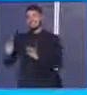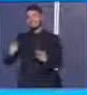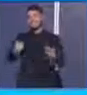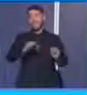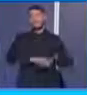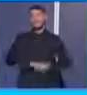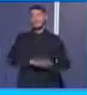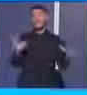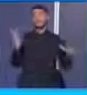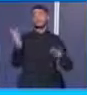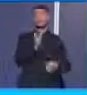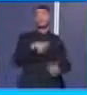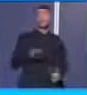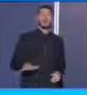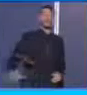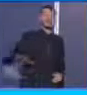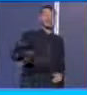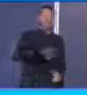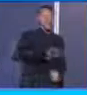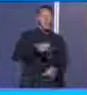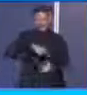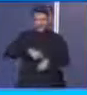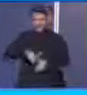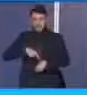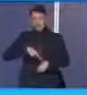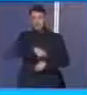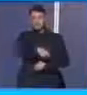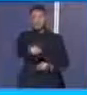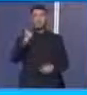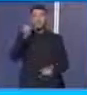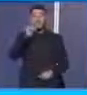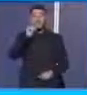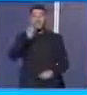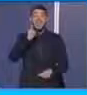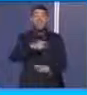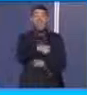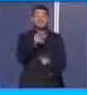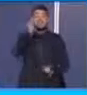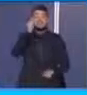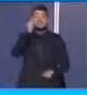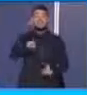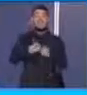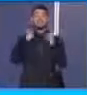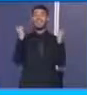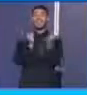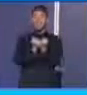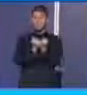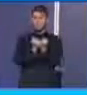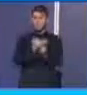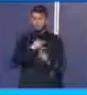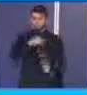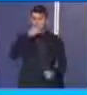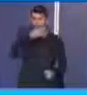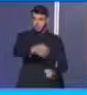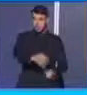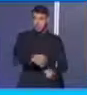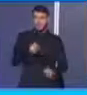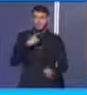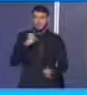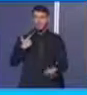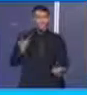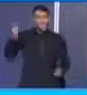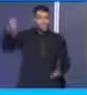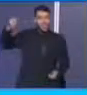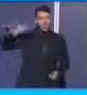Απευθύνομαι σε όλες τις γυναίκες που είναι παρούσες στο συνέδριό μας και επισημαίνω. Τίποτα δεν μας έχει